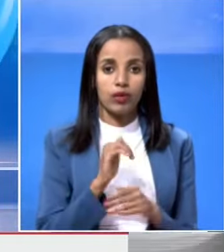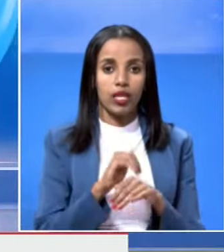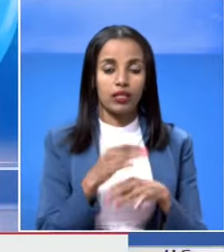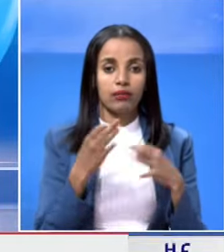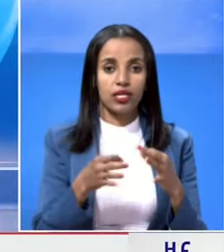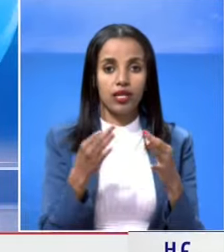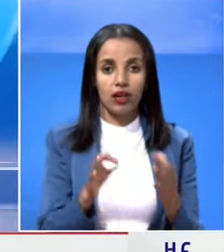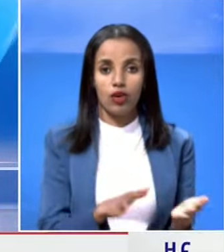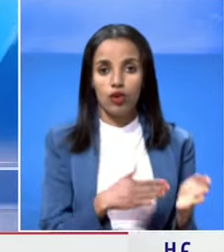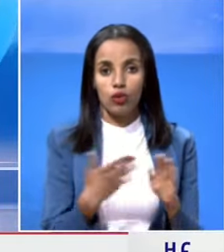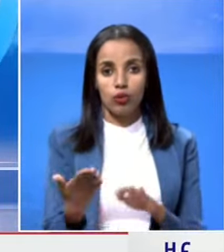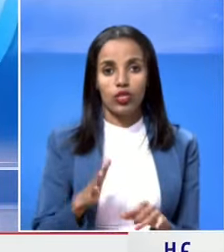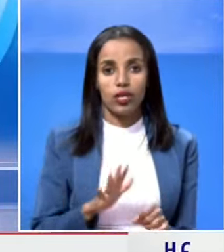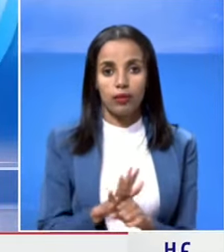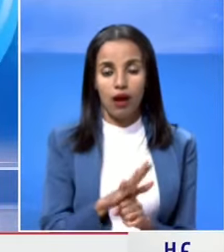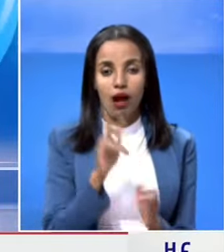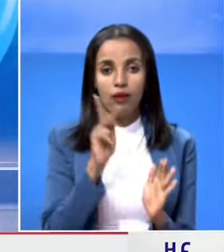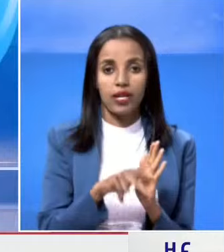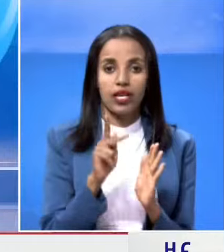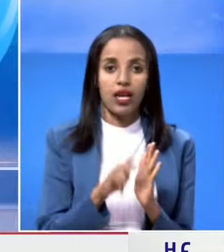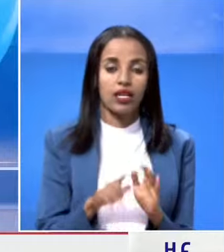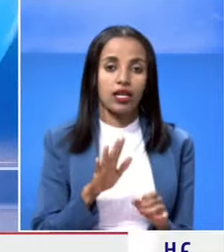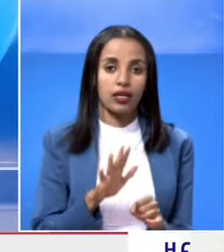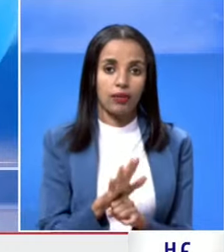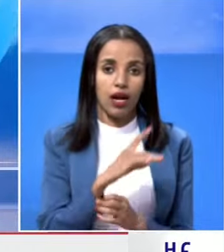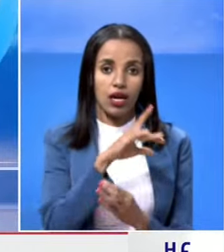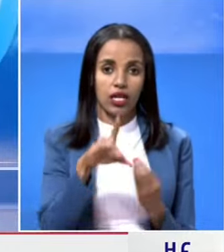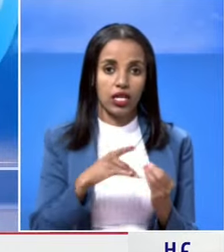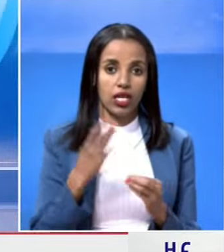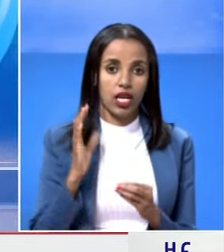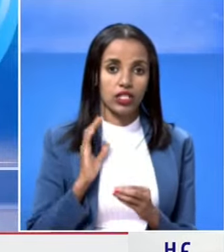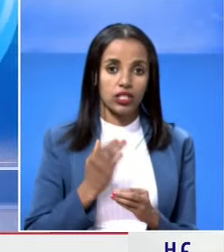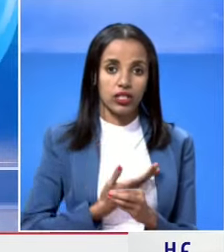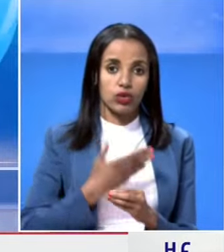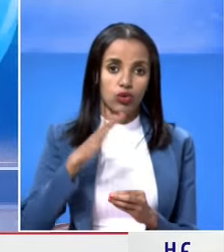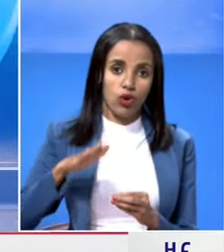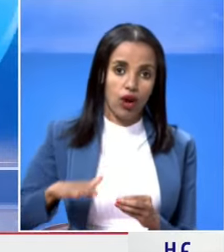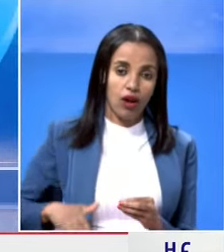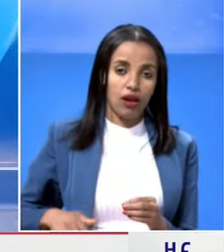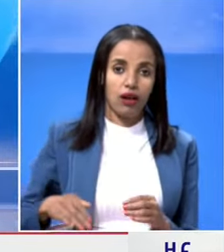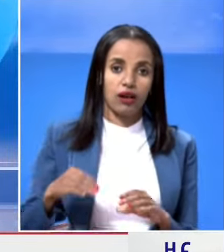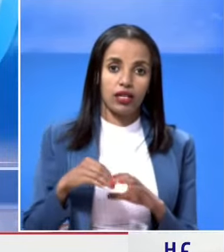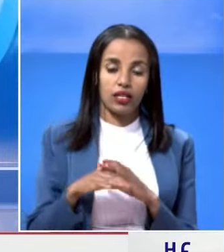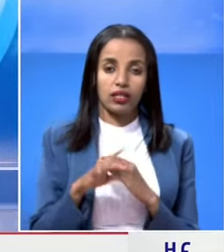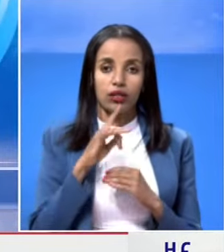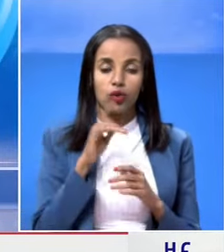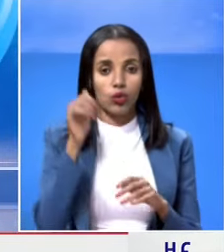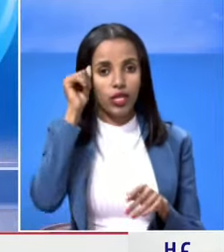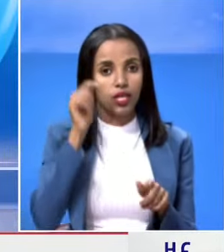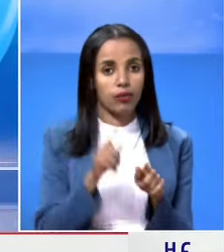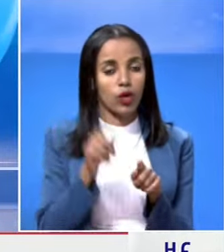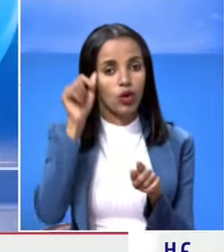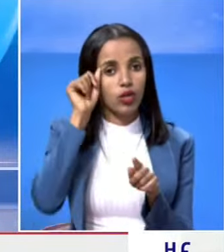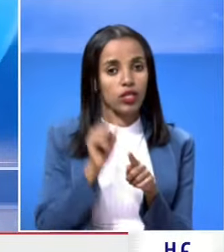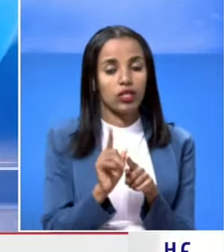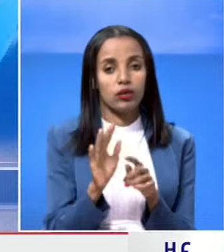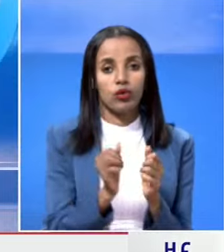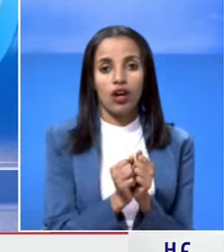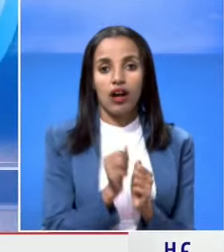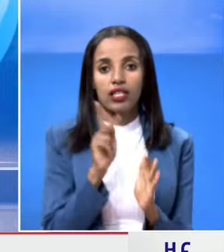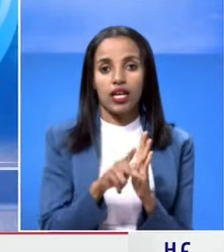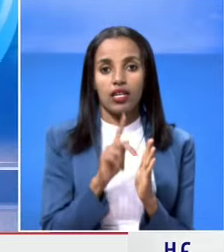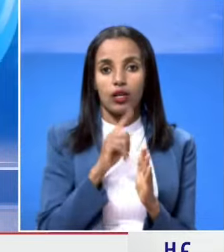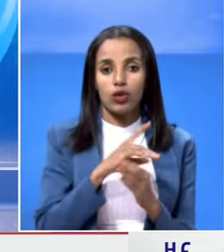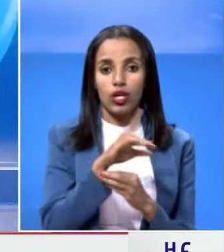የማስተላልፈው። ሞት ይብቃን፣ መገዳደል ይብቃን። ክልላችንን ወደ ኋላ ቀርነት እየከተትን ሆነው ወንድም ከወንድሙ ጋር እየተጋደለ ነው። የክልሉ ሰላም